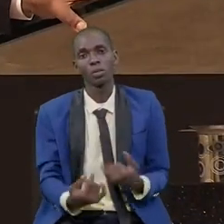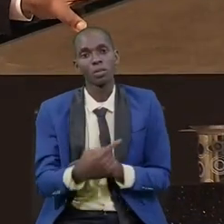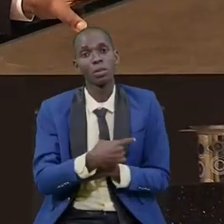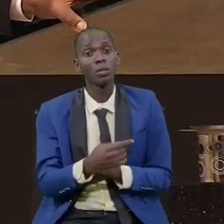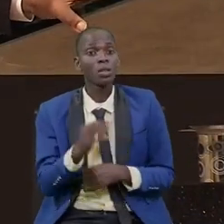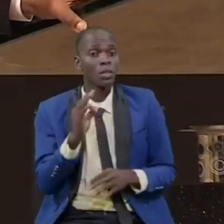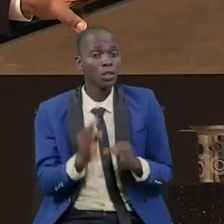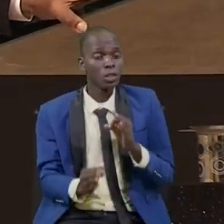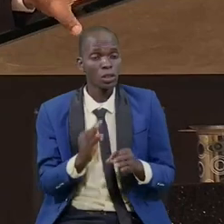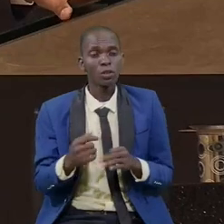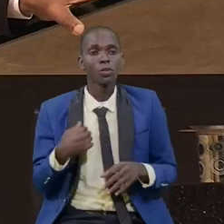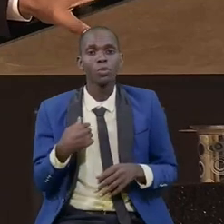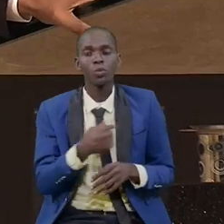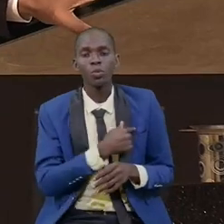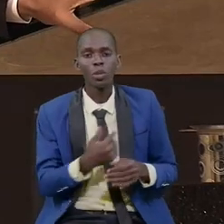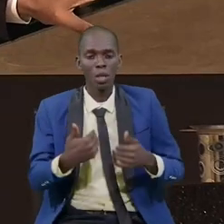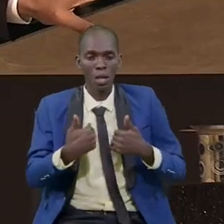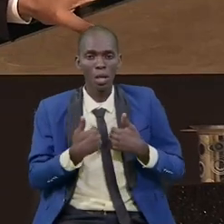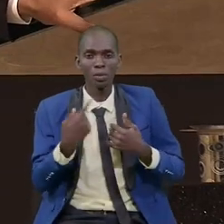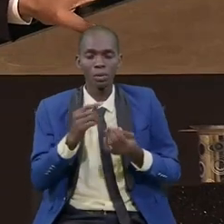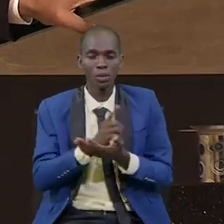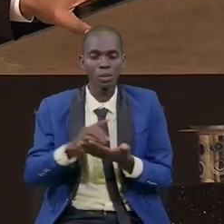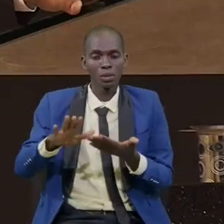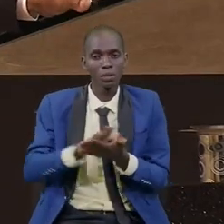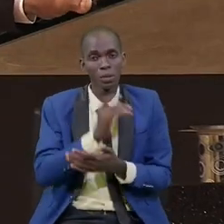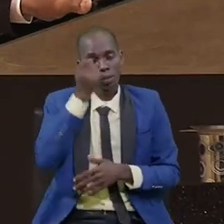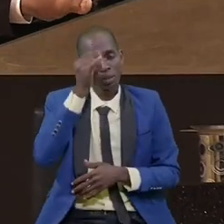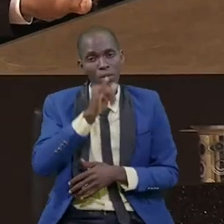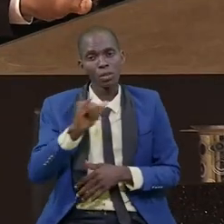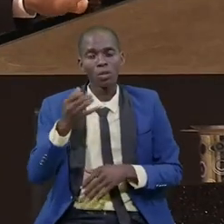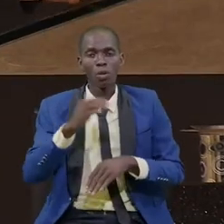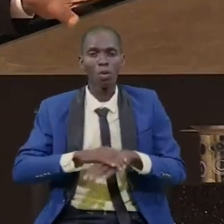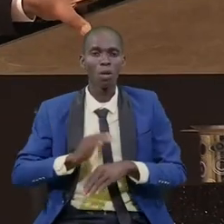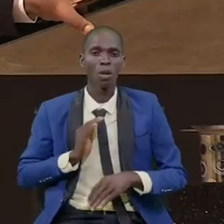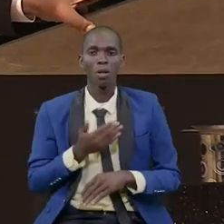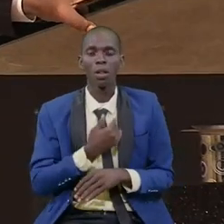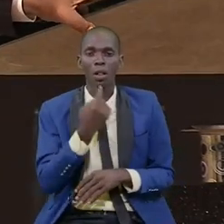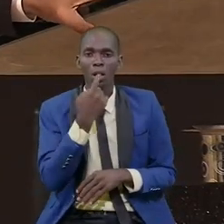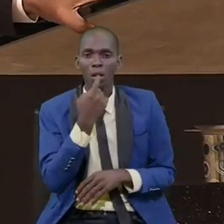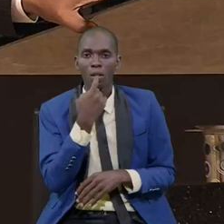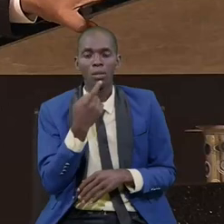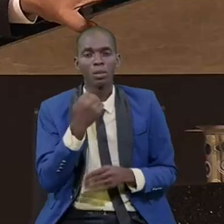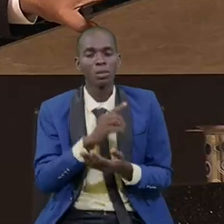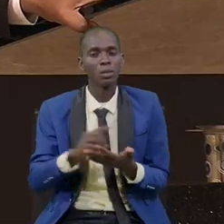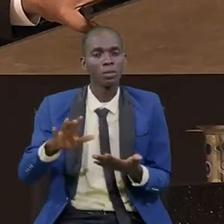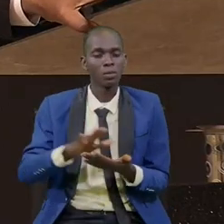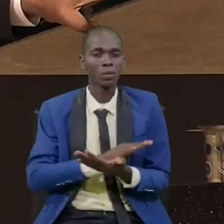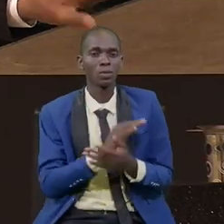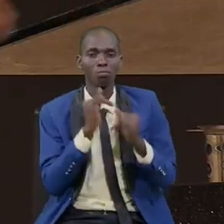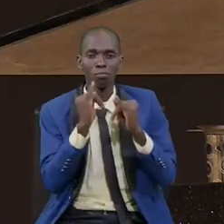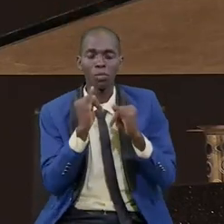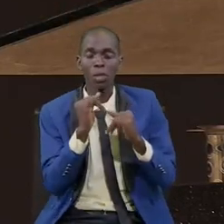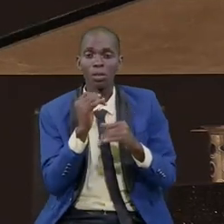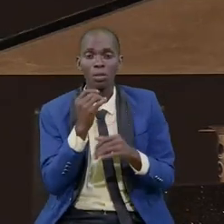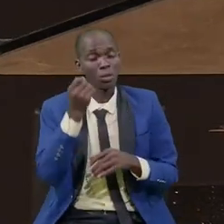et on a ici comme thème le projecteur divin sur nos langues,